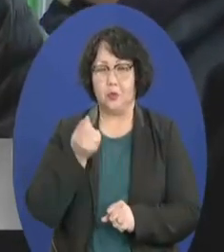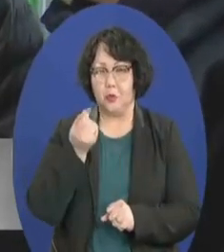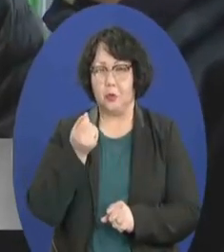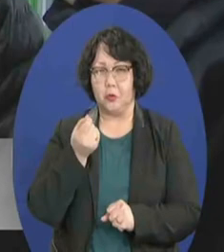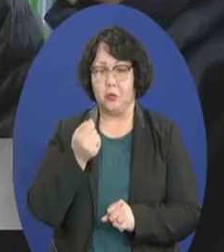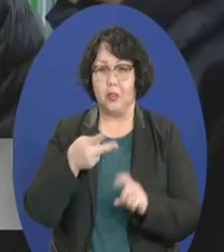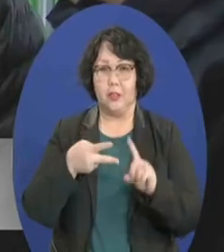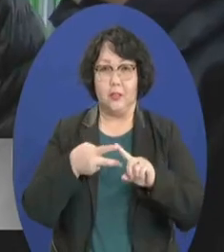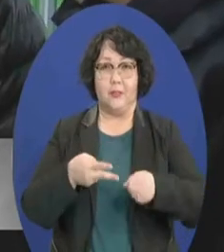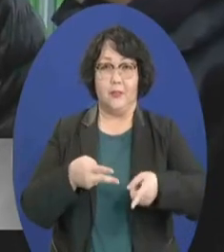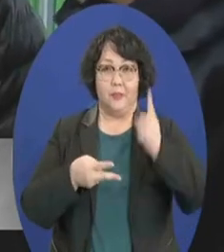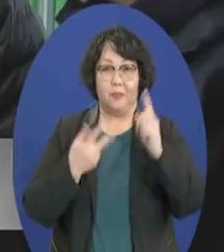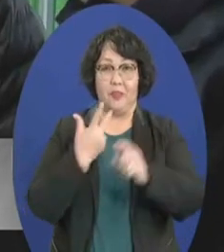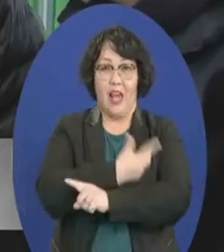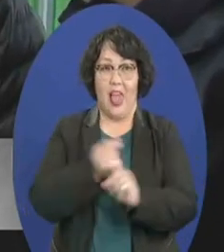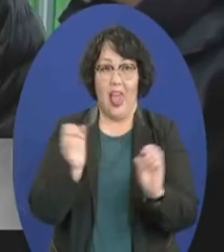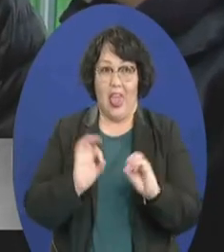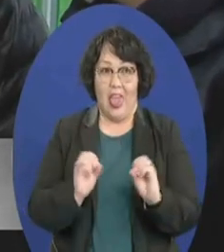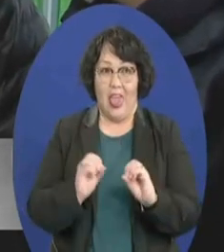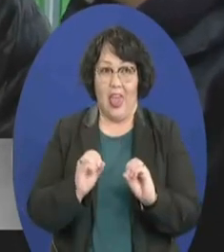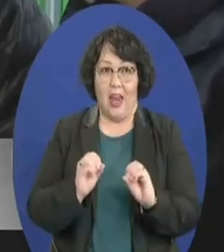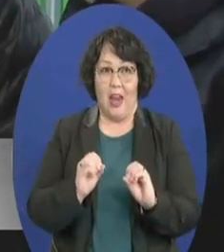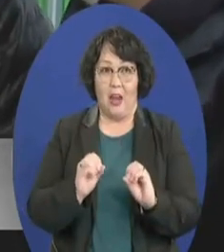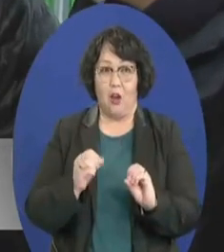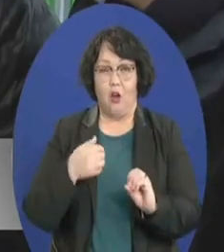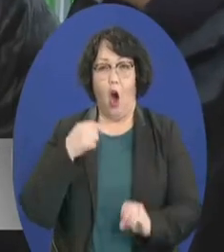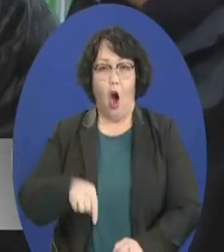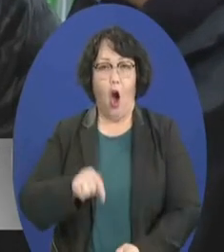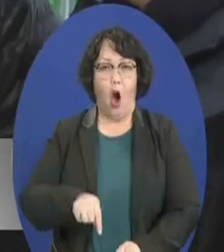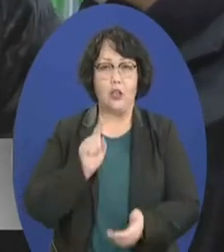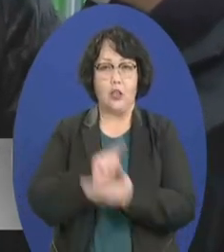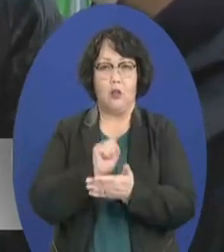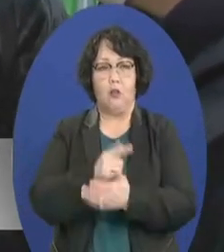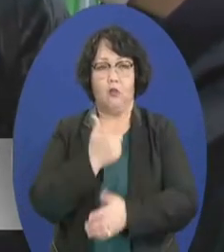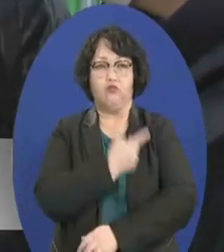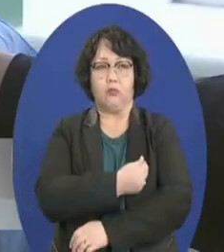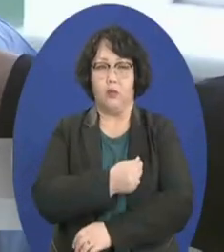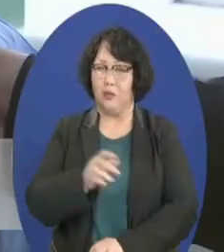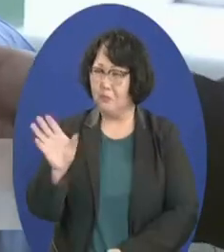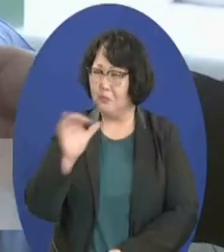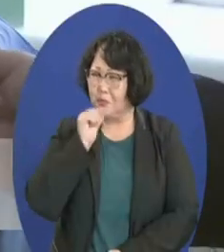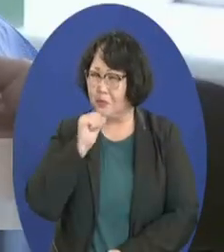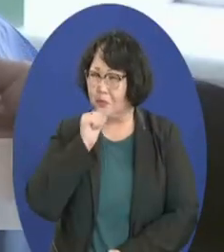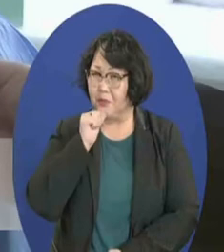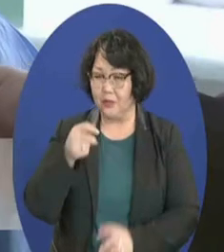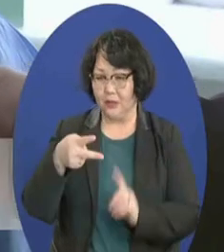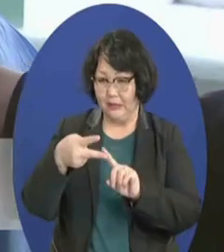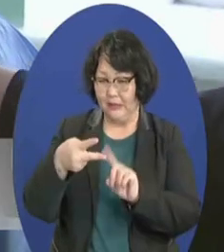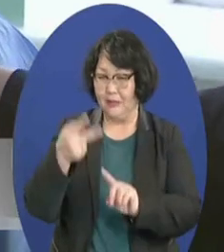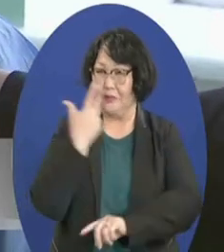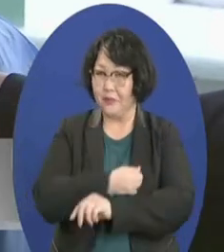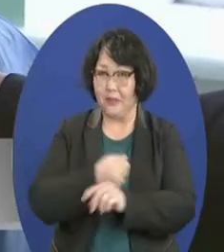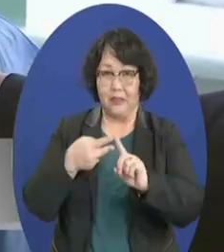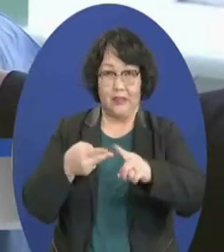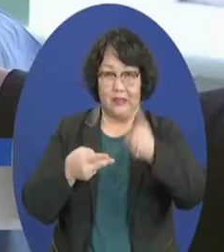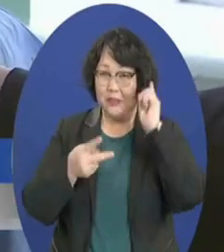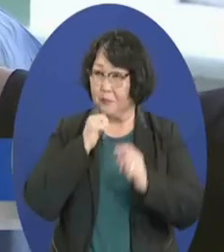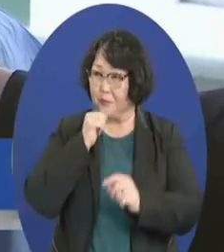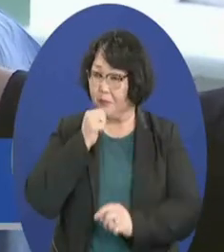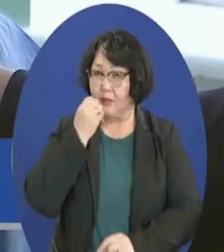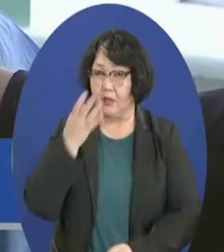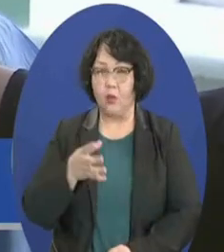тунгаа хийлгэгүү иргэд бол би одоо хийлгэе гэж жоохон маргаа нэг юм үүсгэж байна. 80 орчим хүнийг